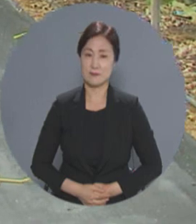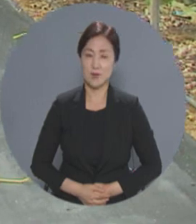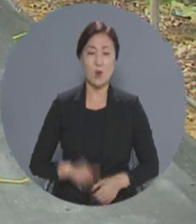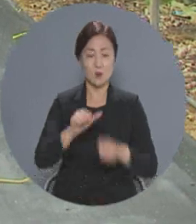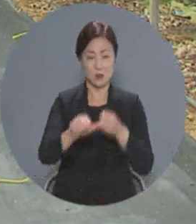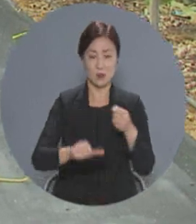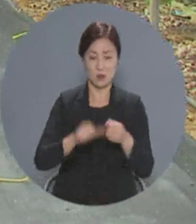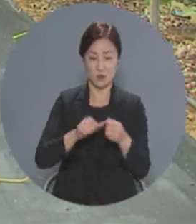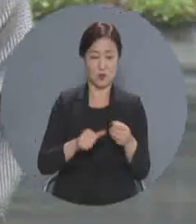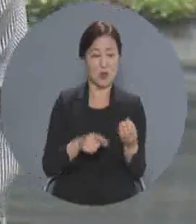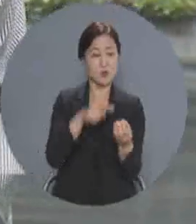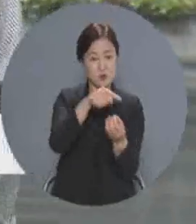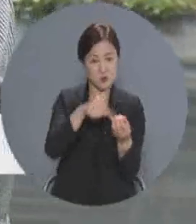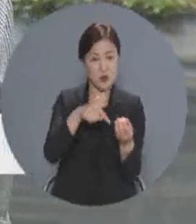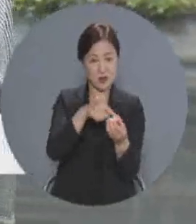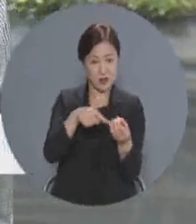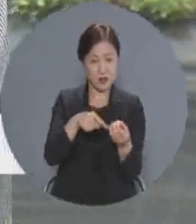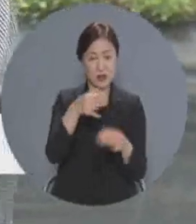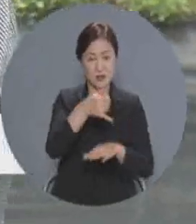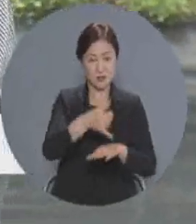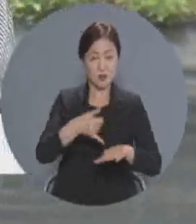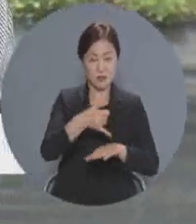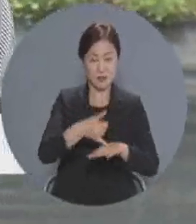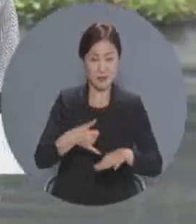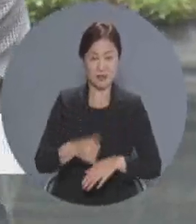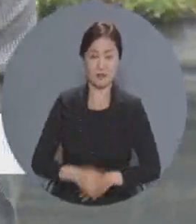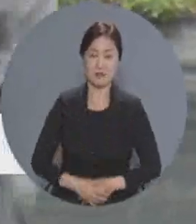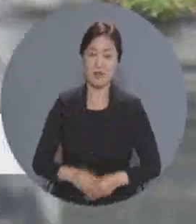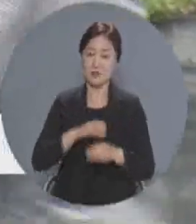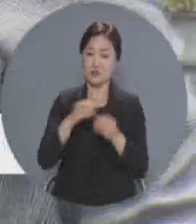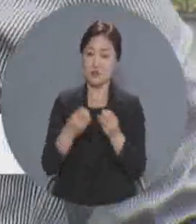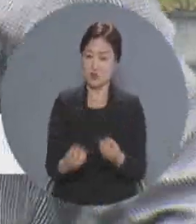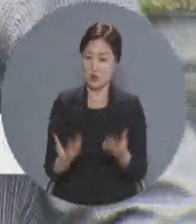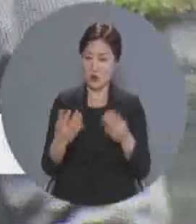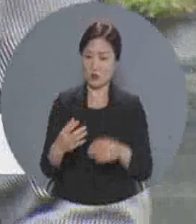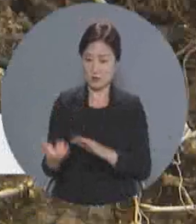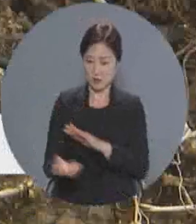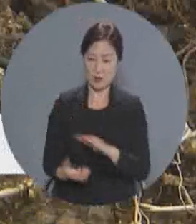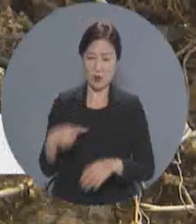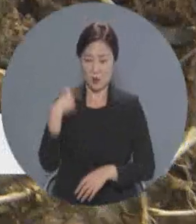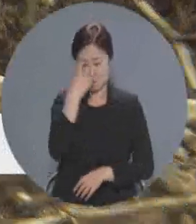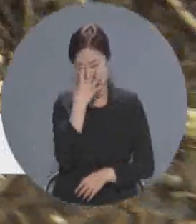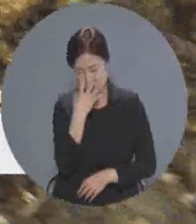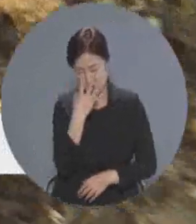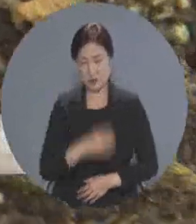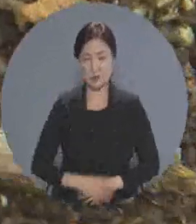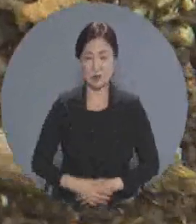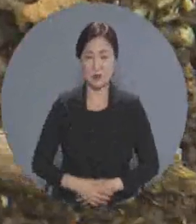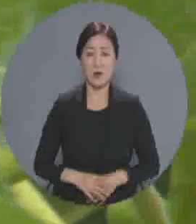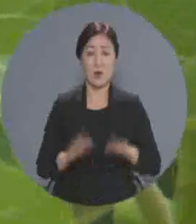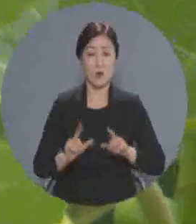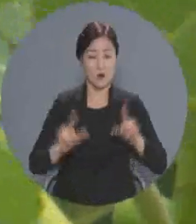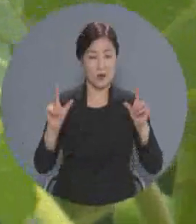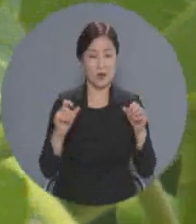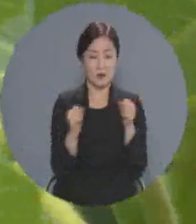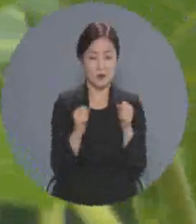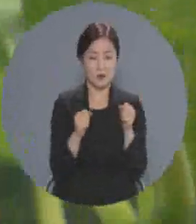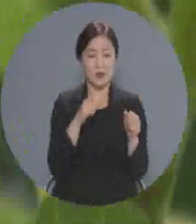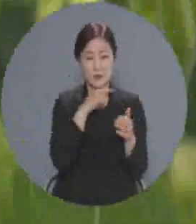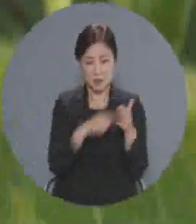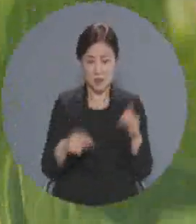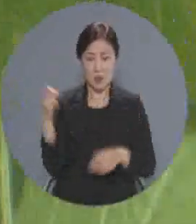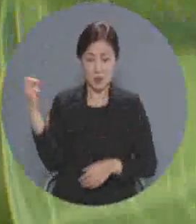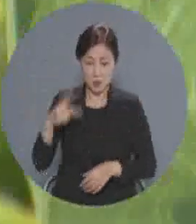5년째 무화과 농사를 짓는 김한영 씨는 대목인 추석을 앞두고 표정이 어둡습니다. 올 초 냉해를 입은 데 이어 최근 들어 많은